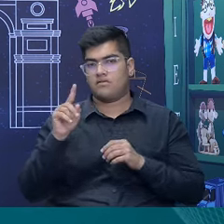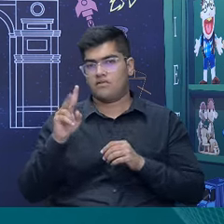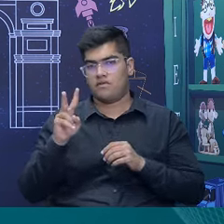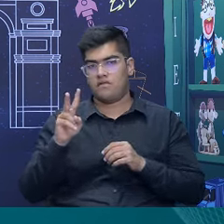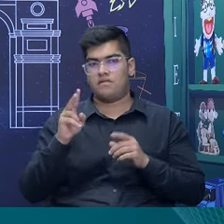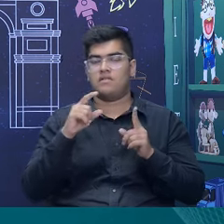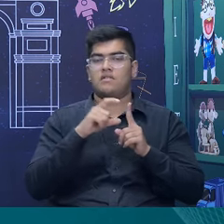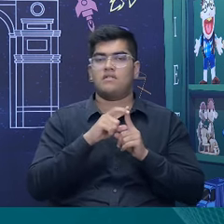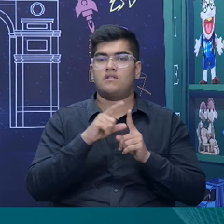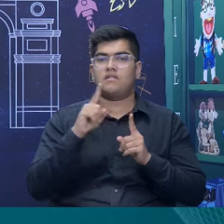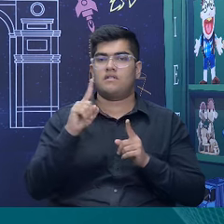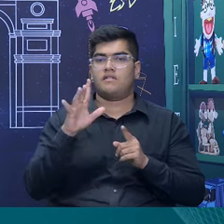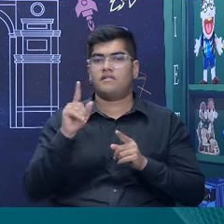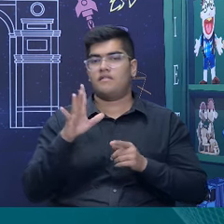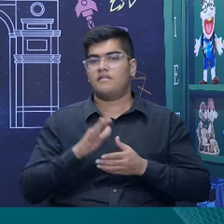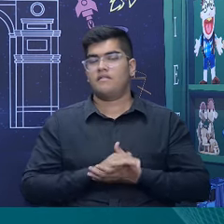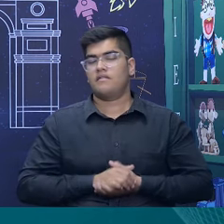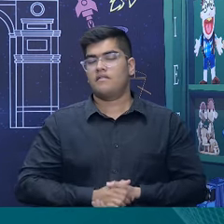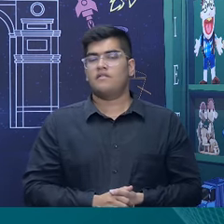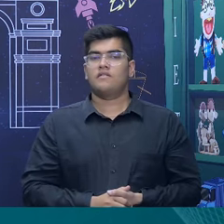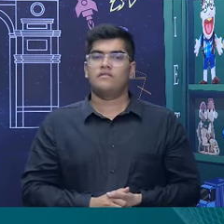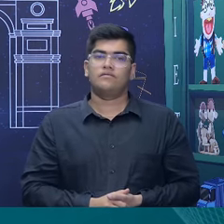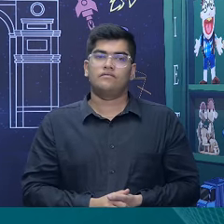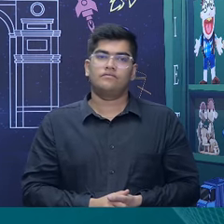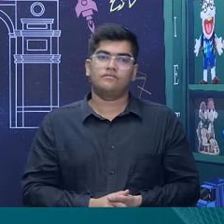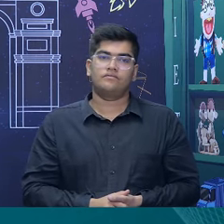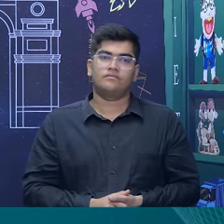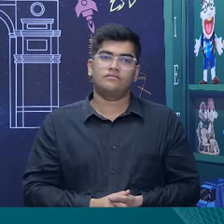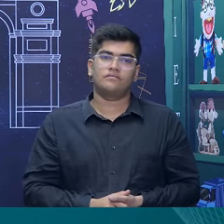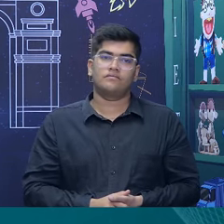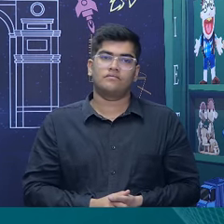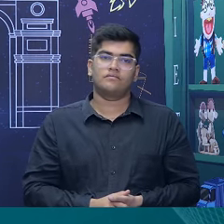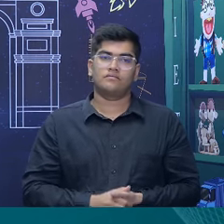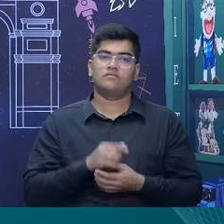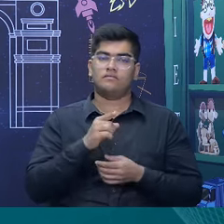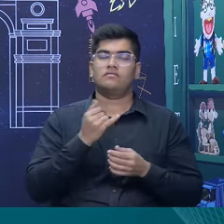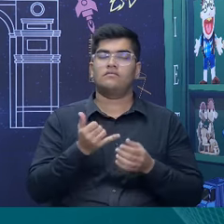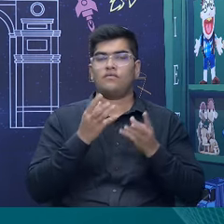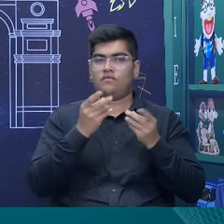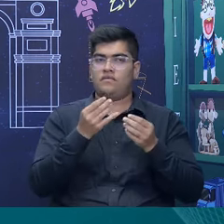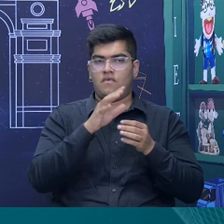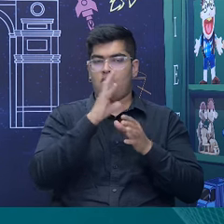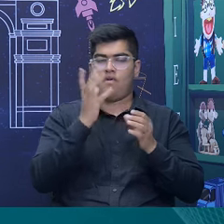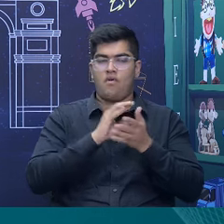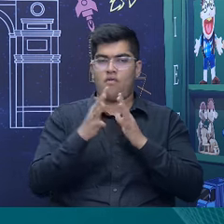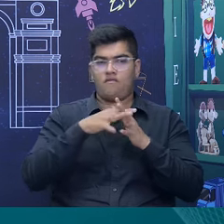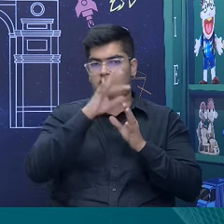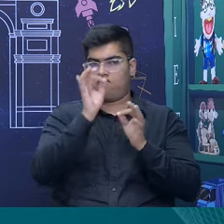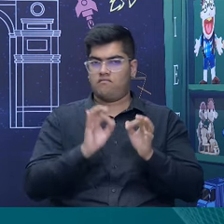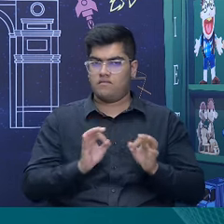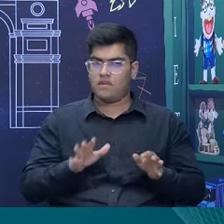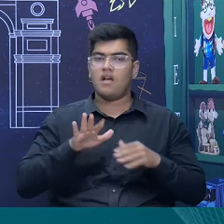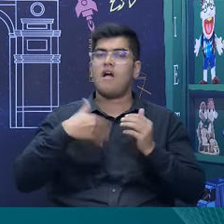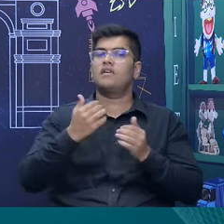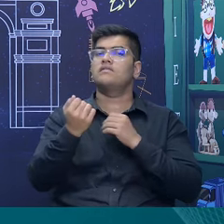स् ऑप्शन डी 15 सेमी स् अब आप जल्दी से नोट डाउन करें कि आपको यह होमवर्क हमें कैसे सेंड करना है